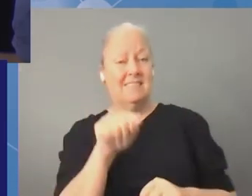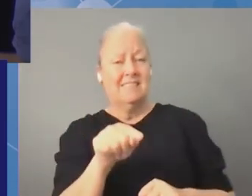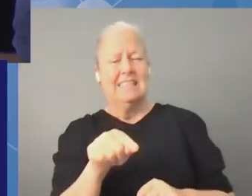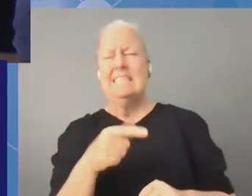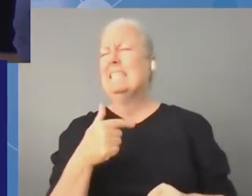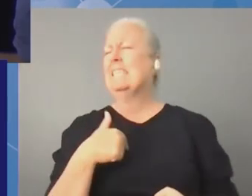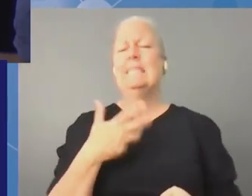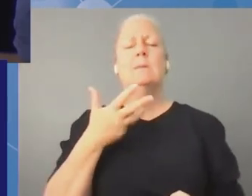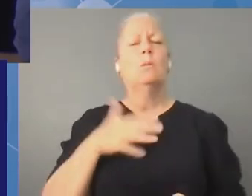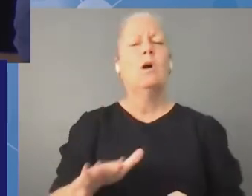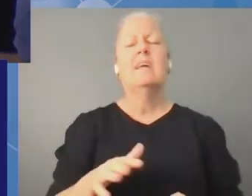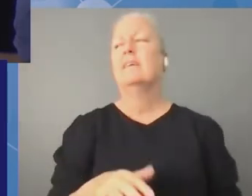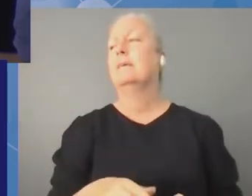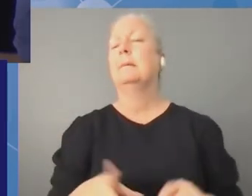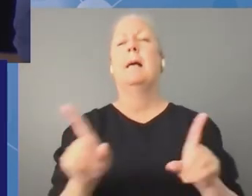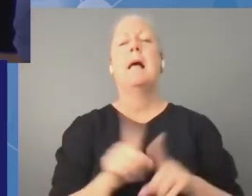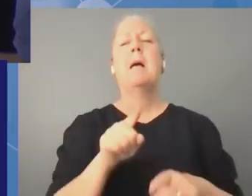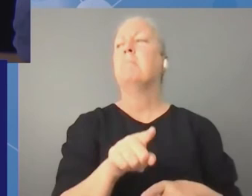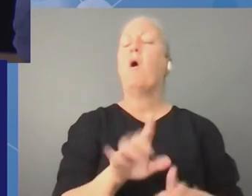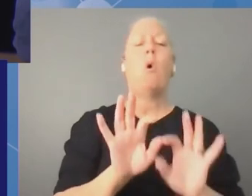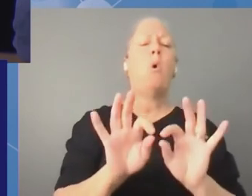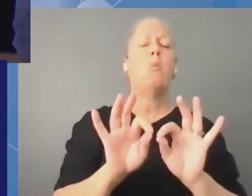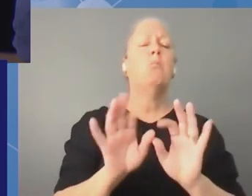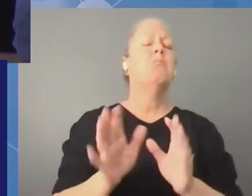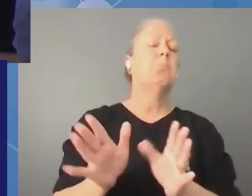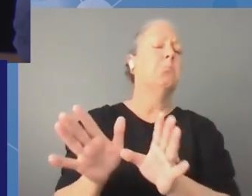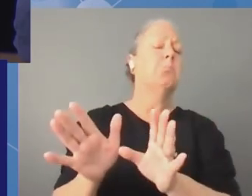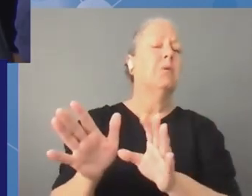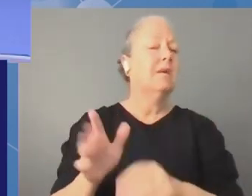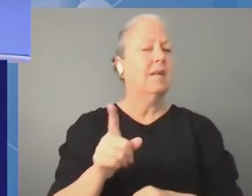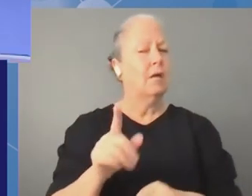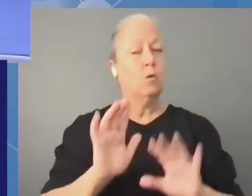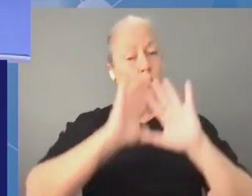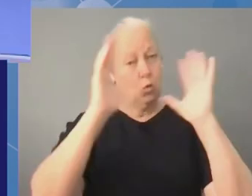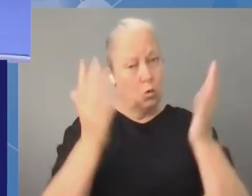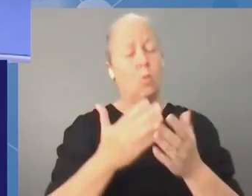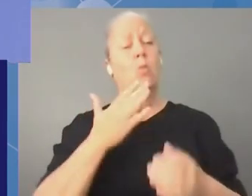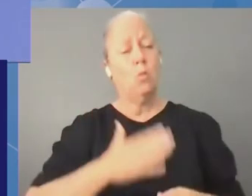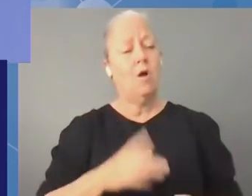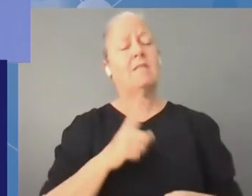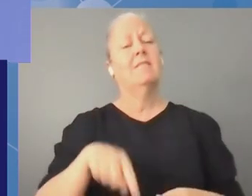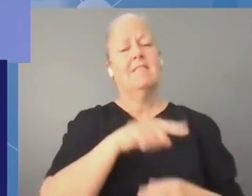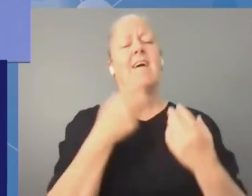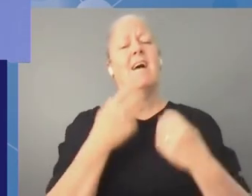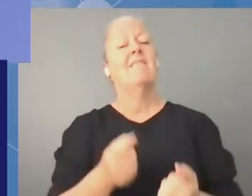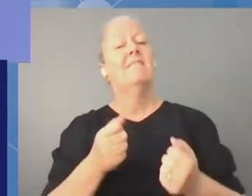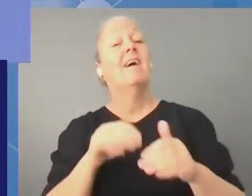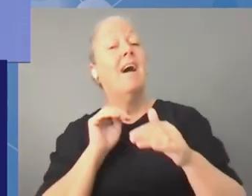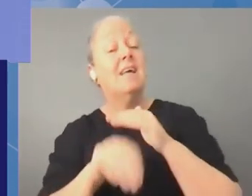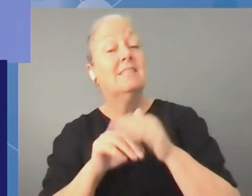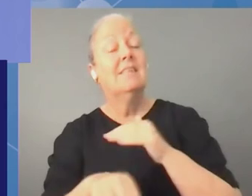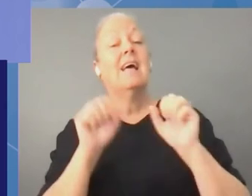量的高贵的一个产品，我们是要把它当成一个工具，要互相维护的吧，一